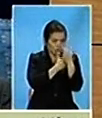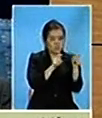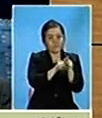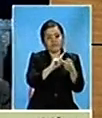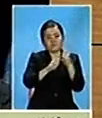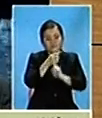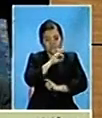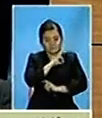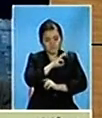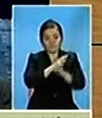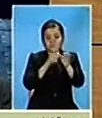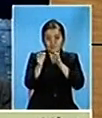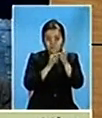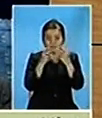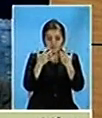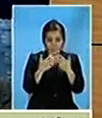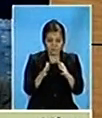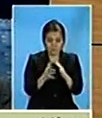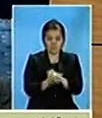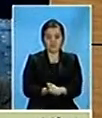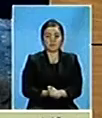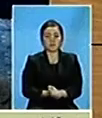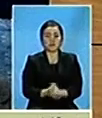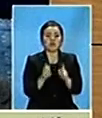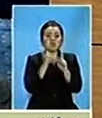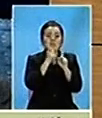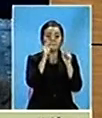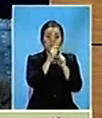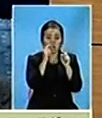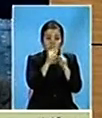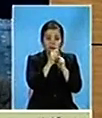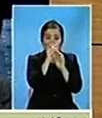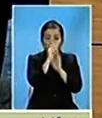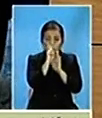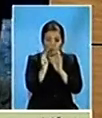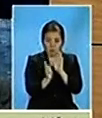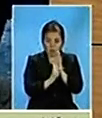เห็นไปแล้วนะครับในนิยามศัพท์เดิมในกฎหมายของ